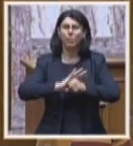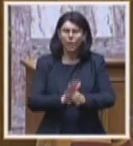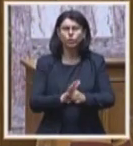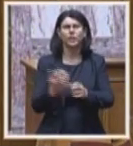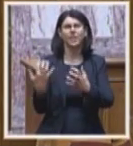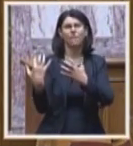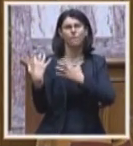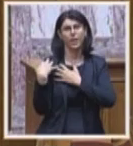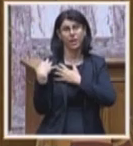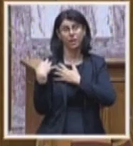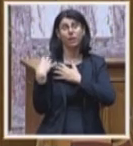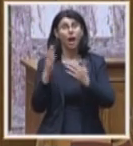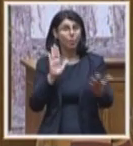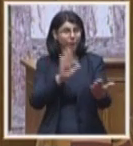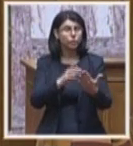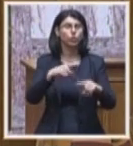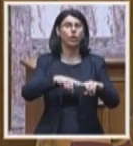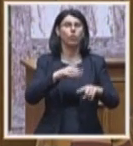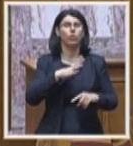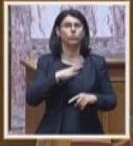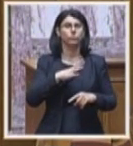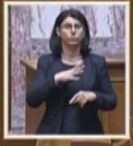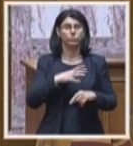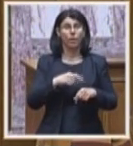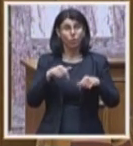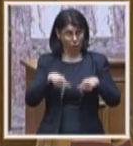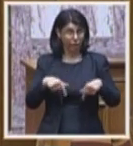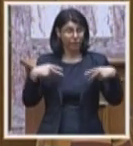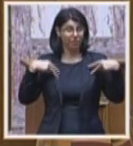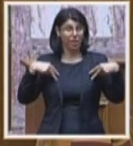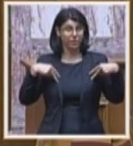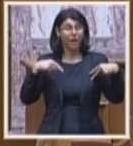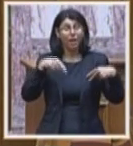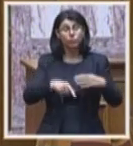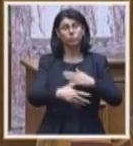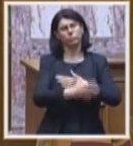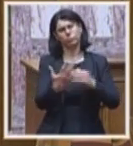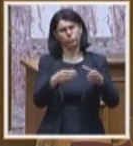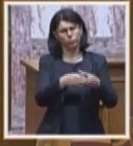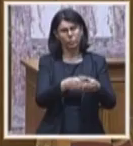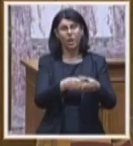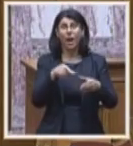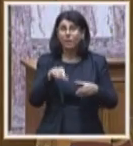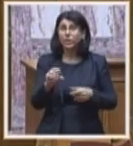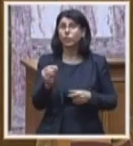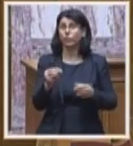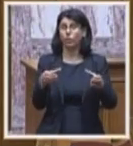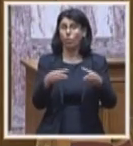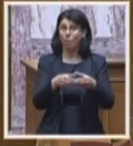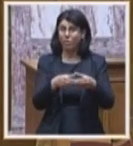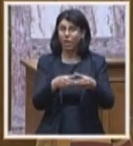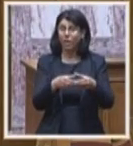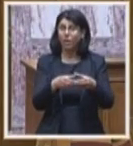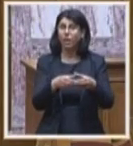μας ενώπιον του ελληνικού λαού. Αυτή η κυβέρνηση, αυτή η παράταξη, αυτή η κοινοβουλευτική ομάδα